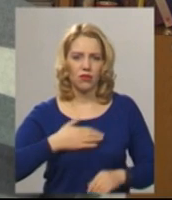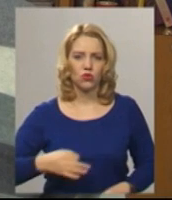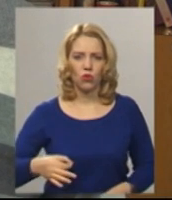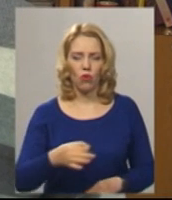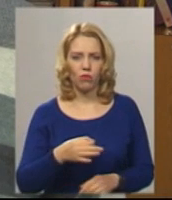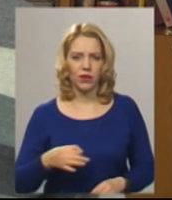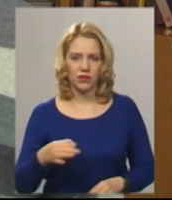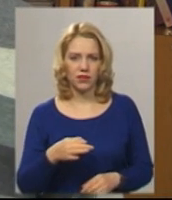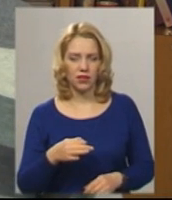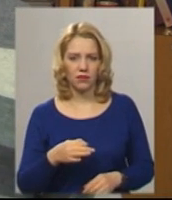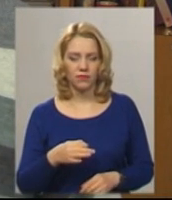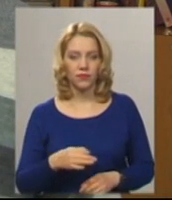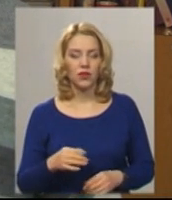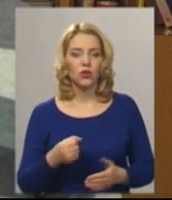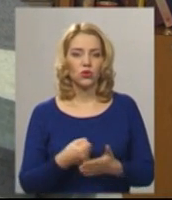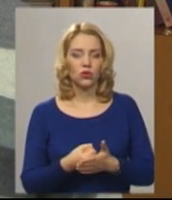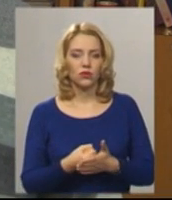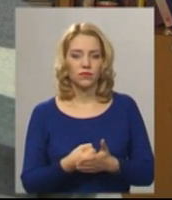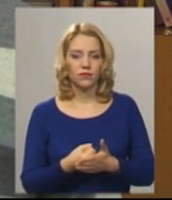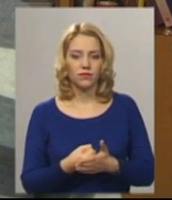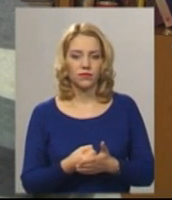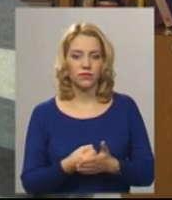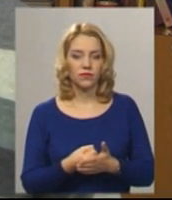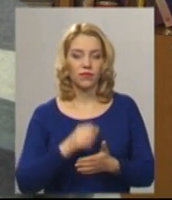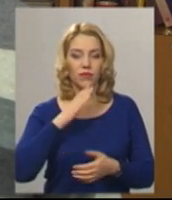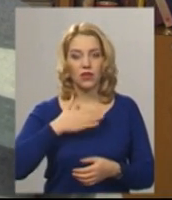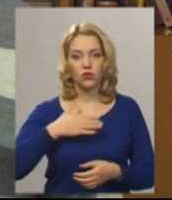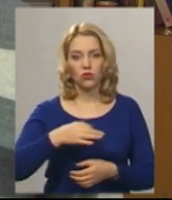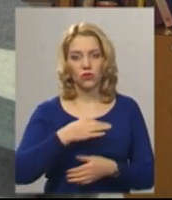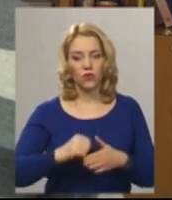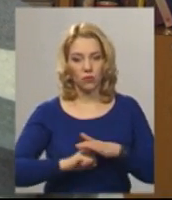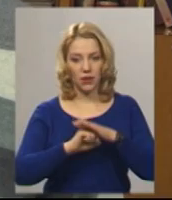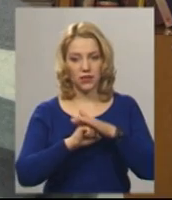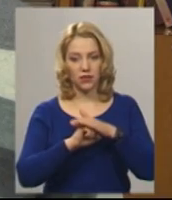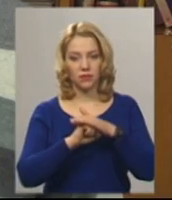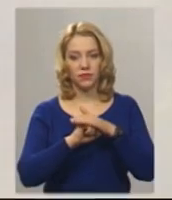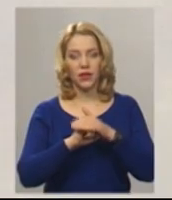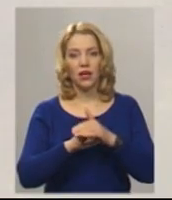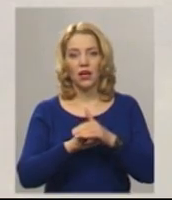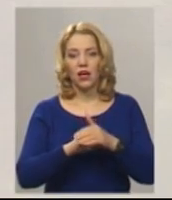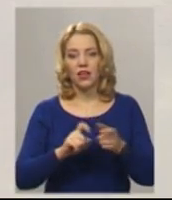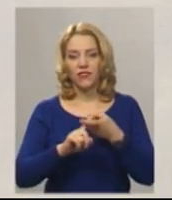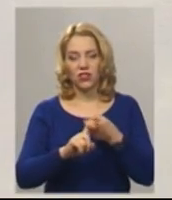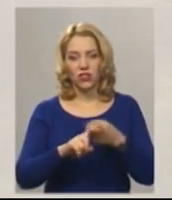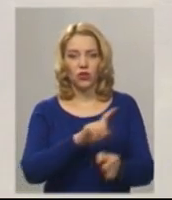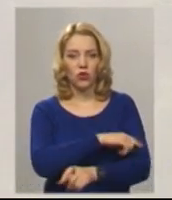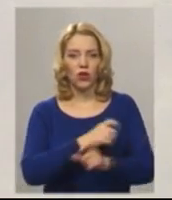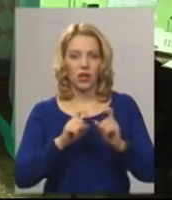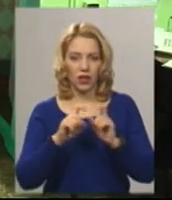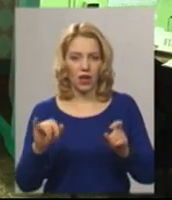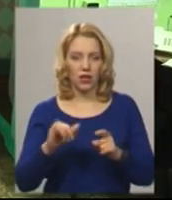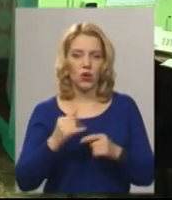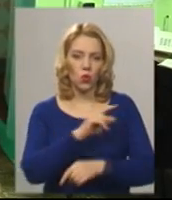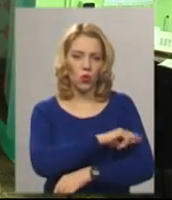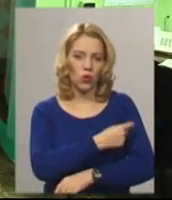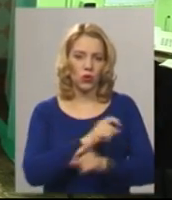області, до нашої основної бази інфекційної лікарні. У Хмельницькій міській інфекційній